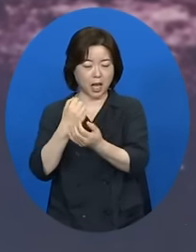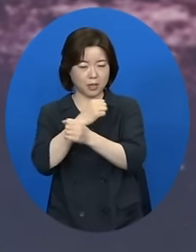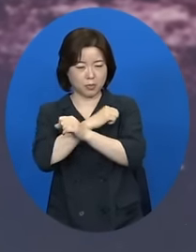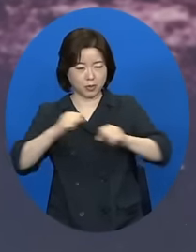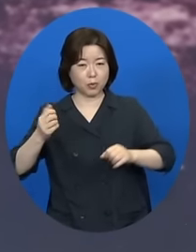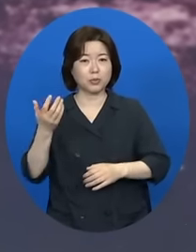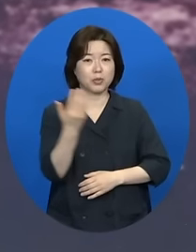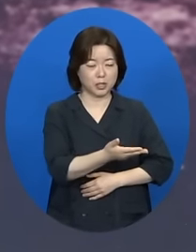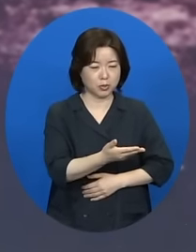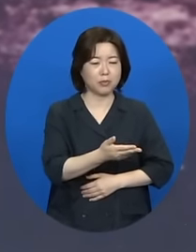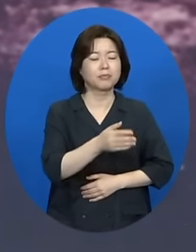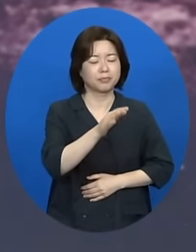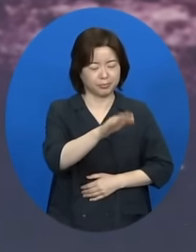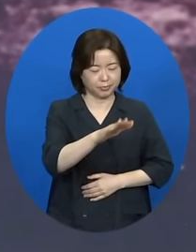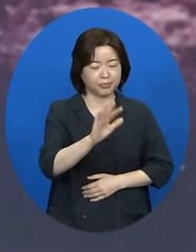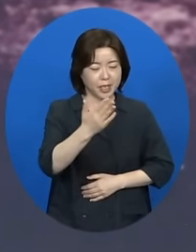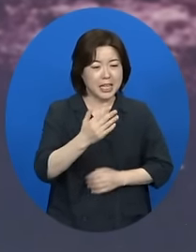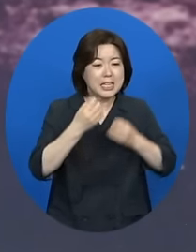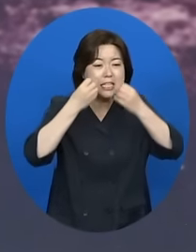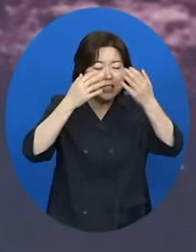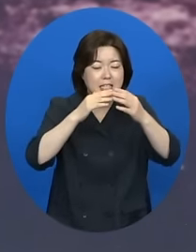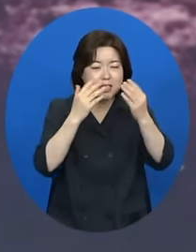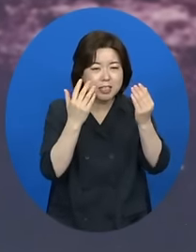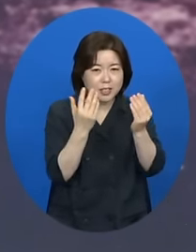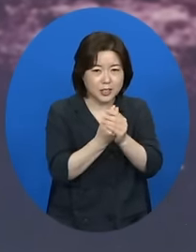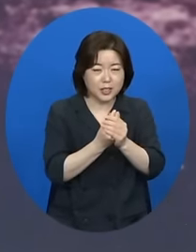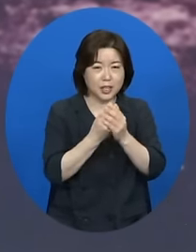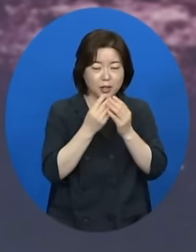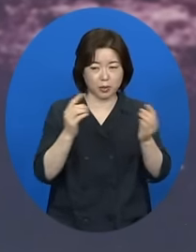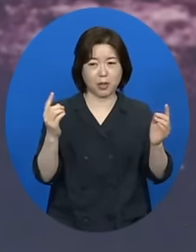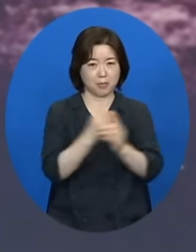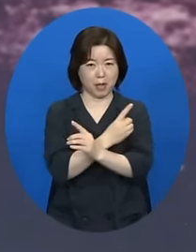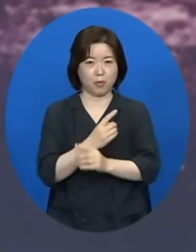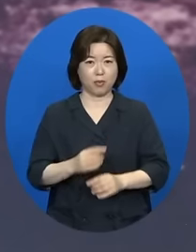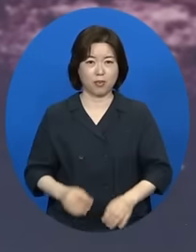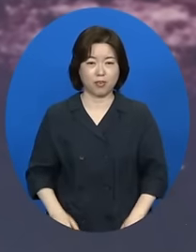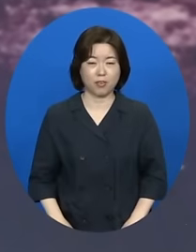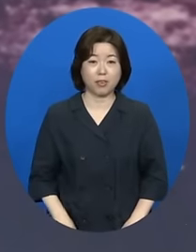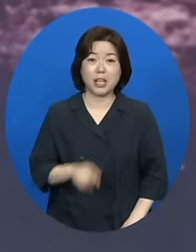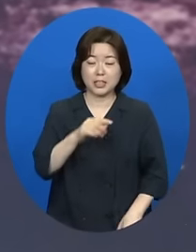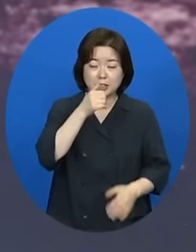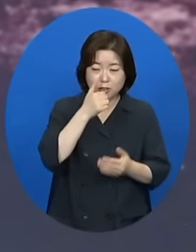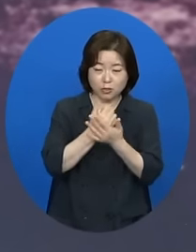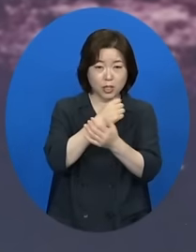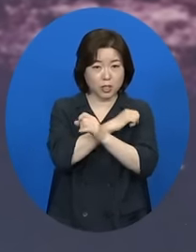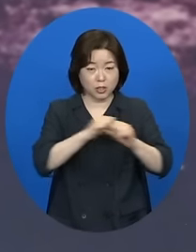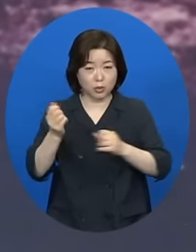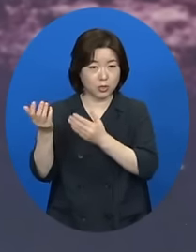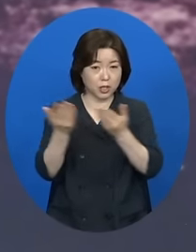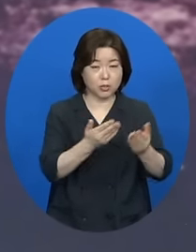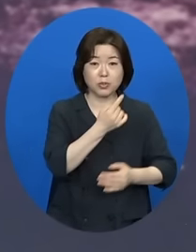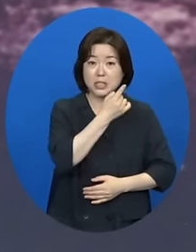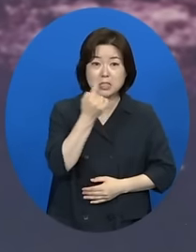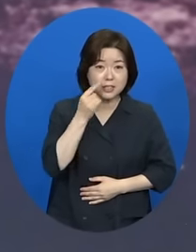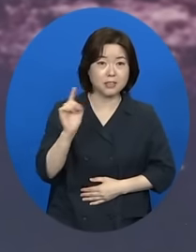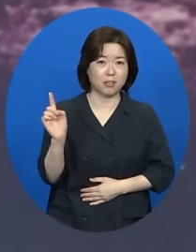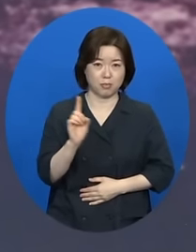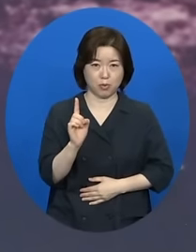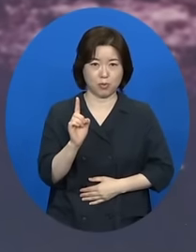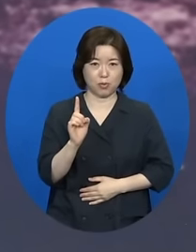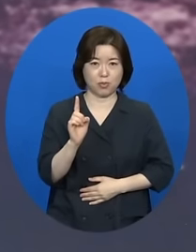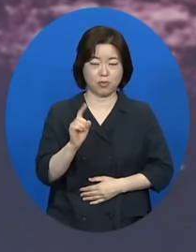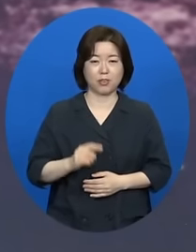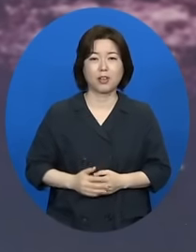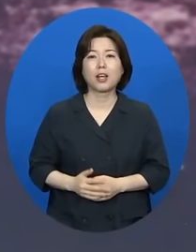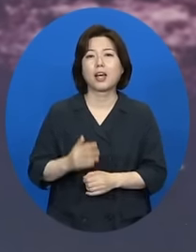용서하시고 완전히 새로운 사람으로 거듭나게 하시는 거예요. 그 죄를 용서하셨다는 증거가 무엇이냐면